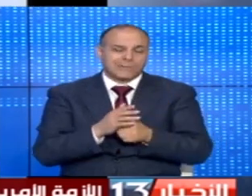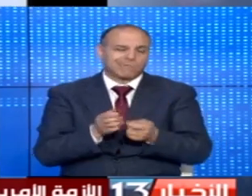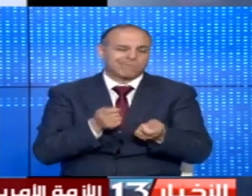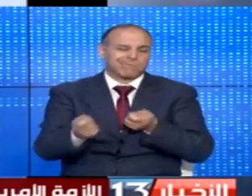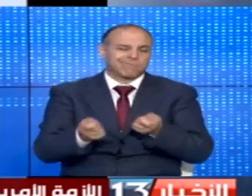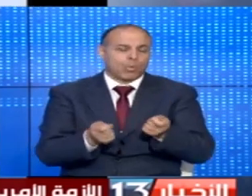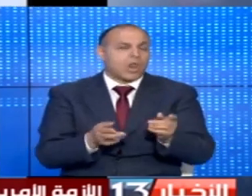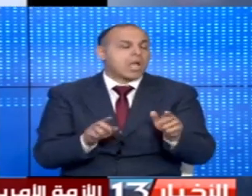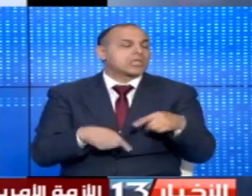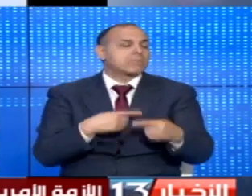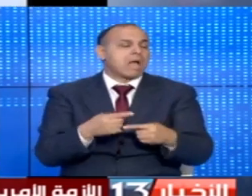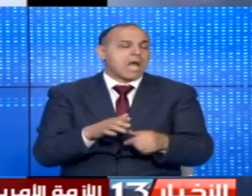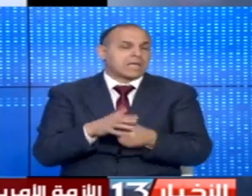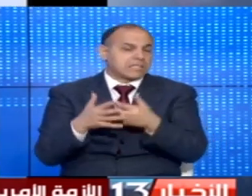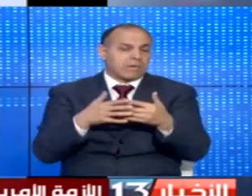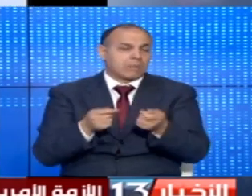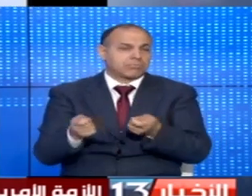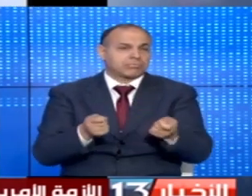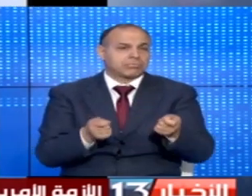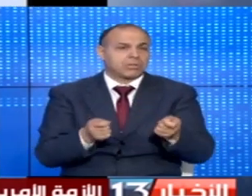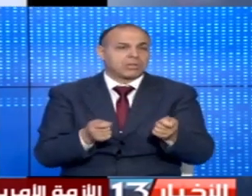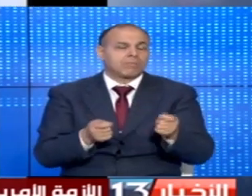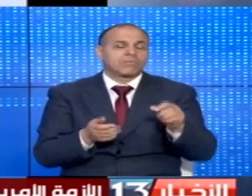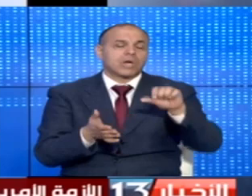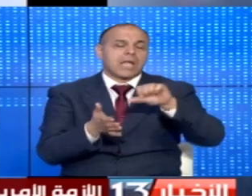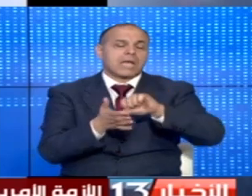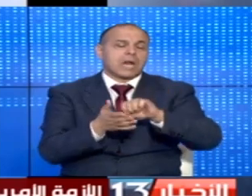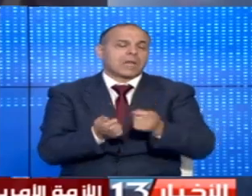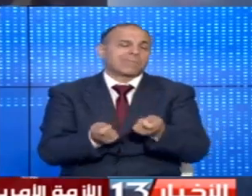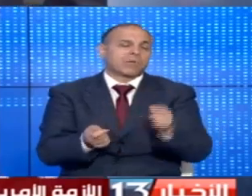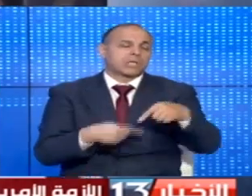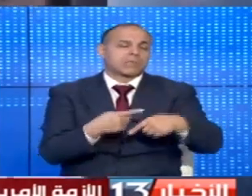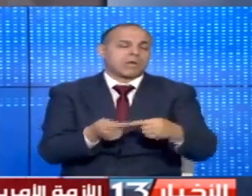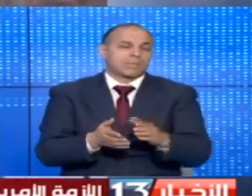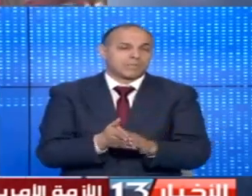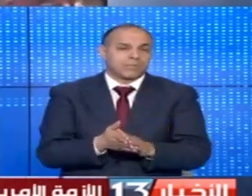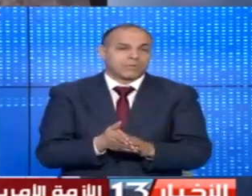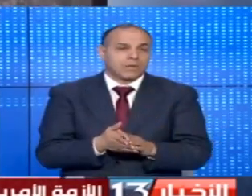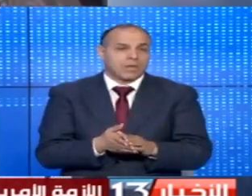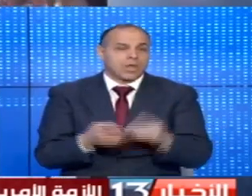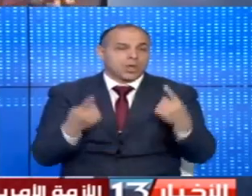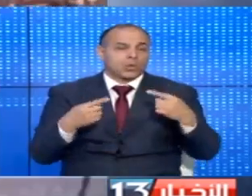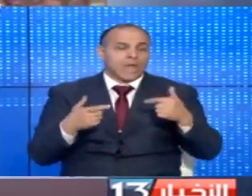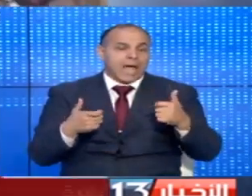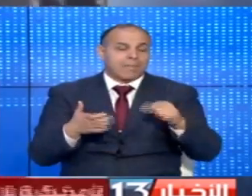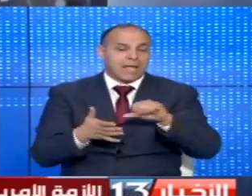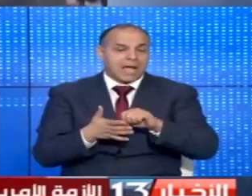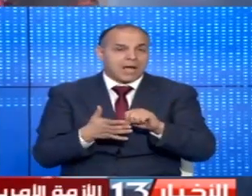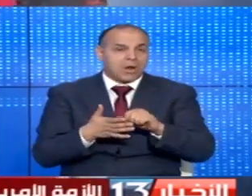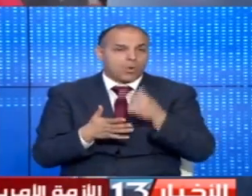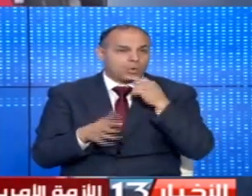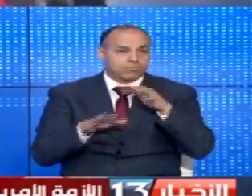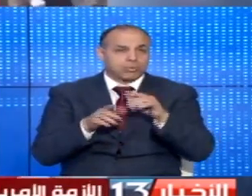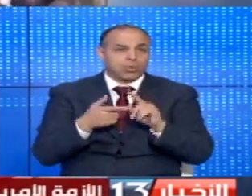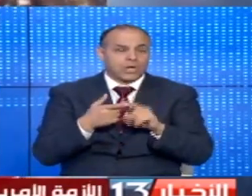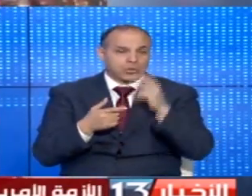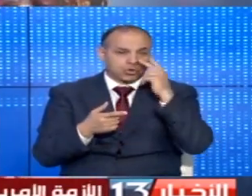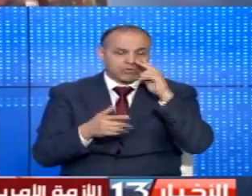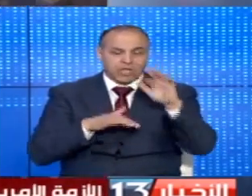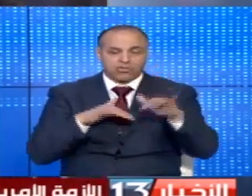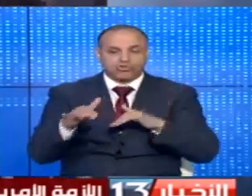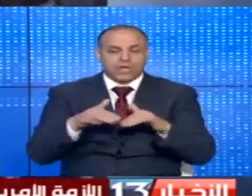الاساسيه اتجاهات الجمهوريه الاسلاميه الايرانيه و مناهضه للحرب ضد ايران وتداعياتها شهدت شوارع